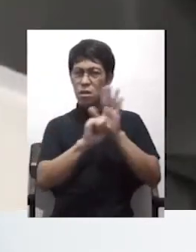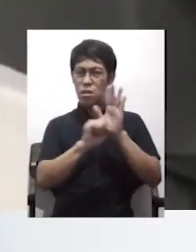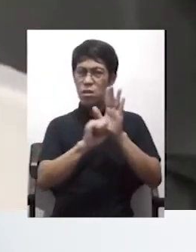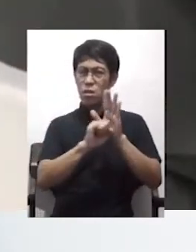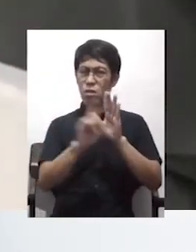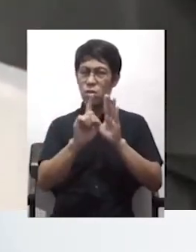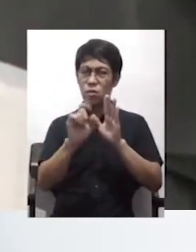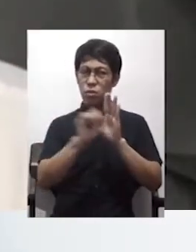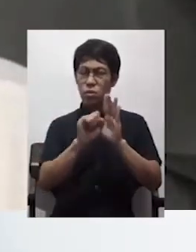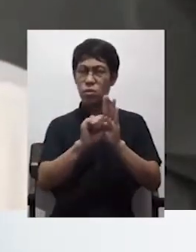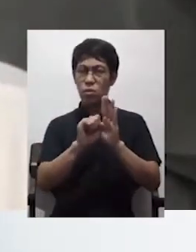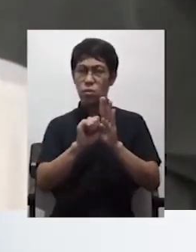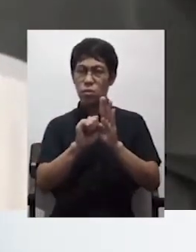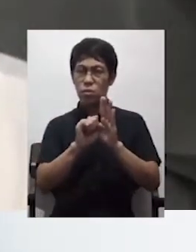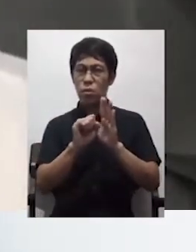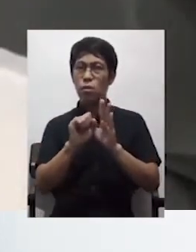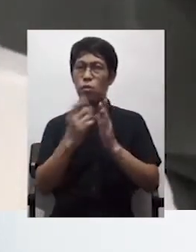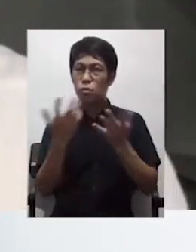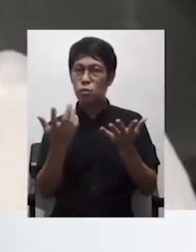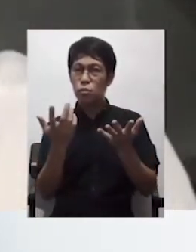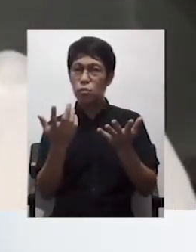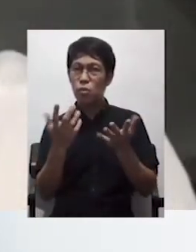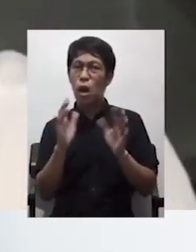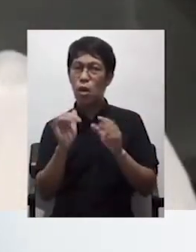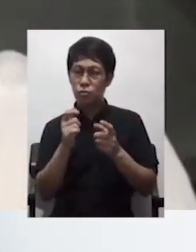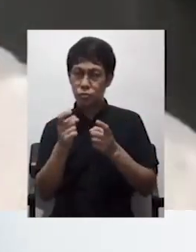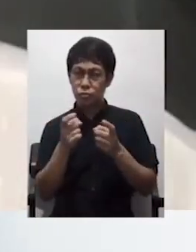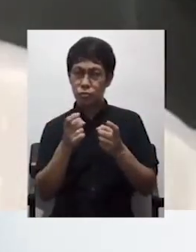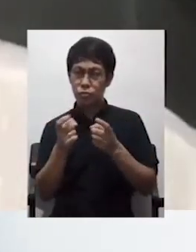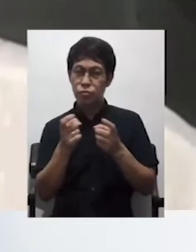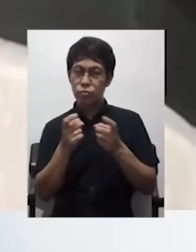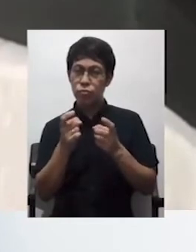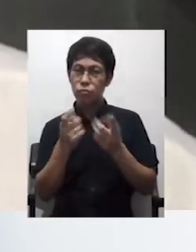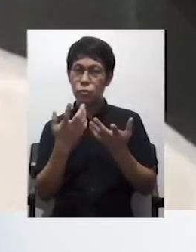senyales nito, mga sintomas nito, at ano ba ang management nito?